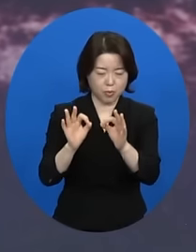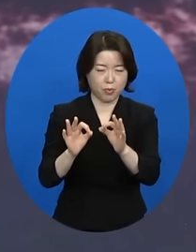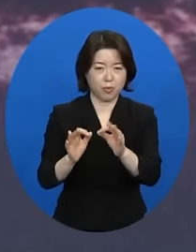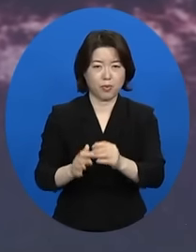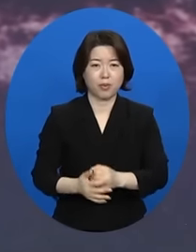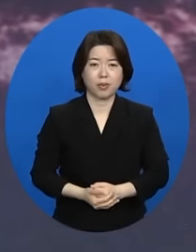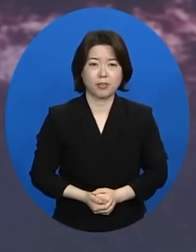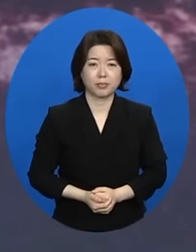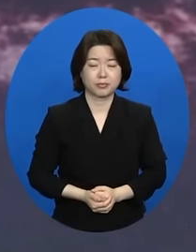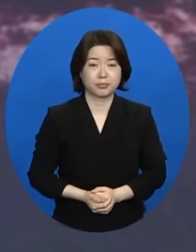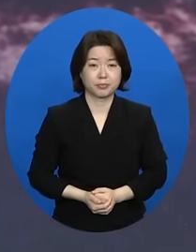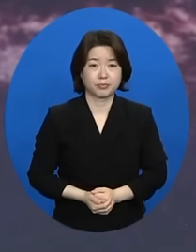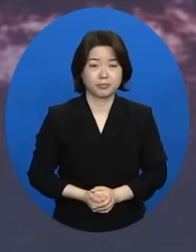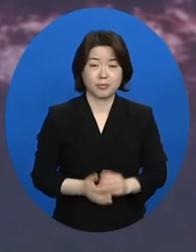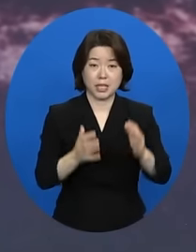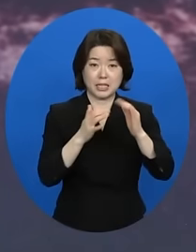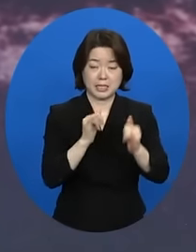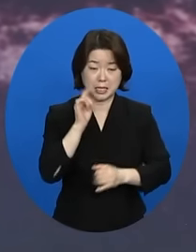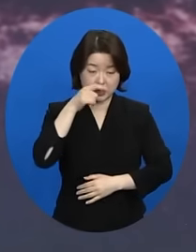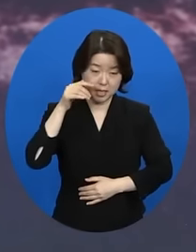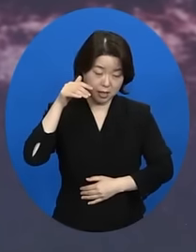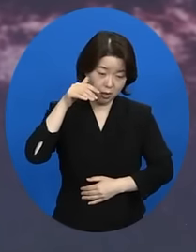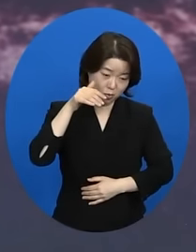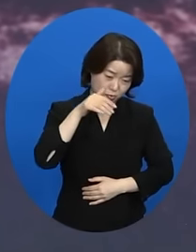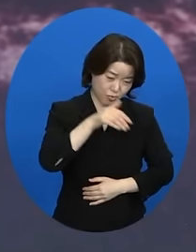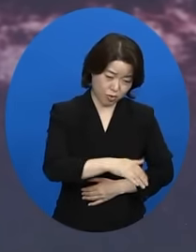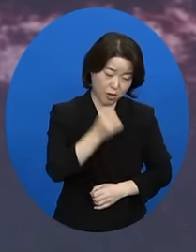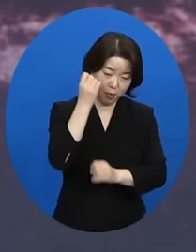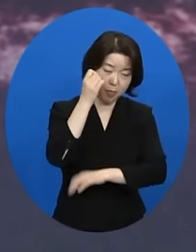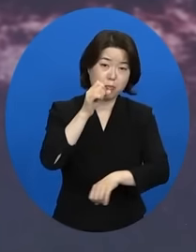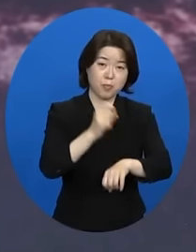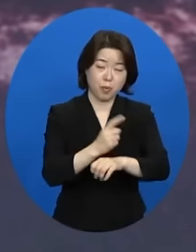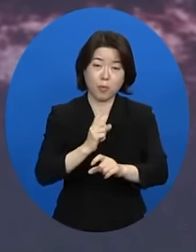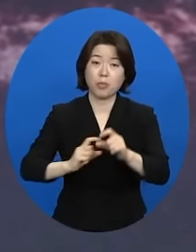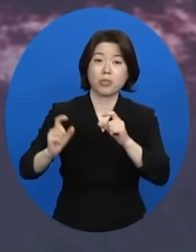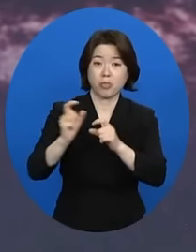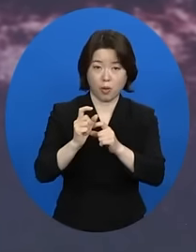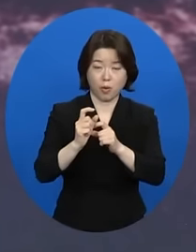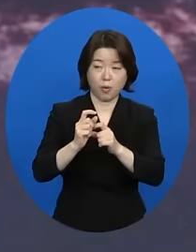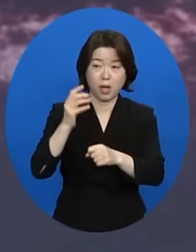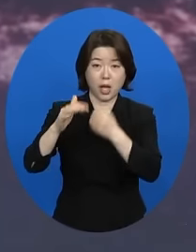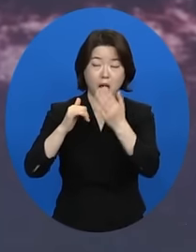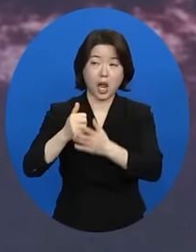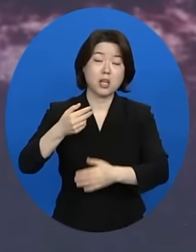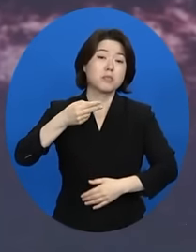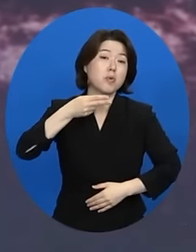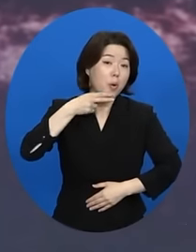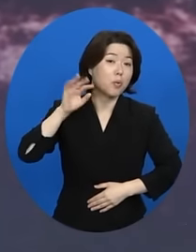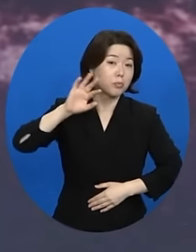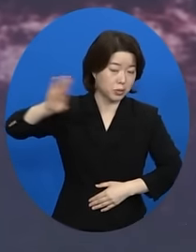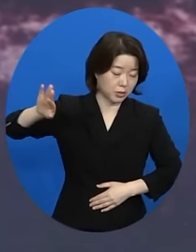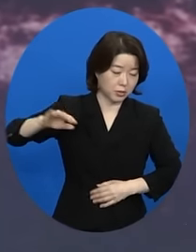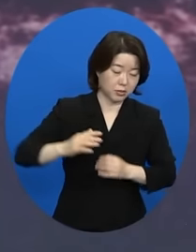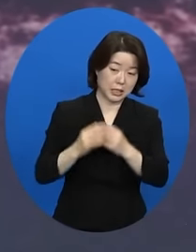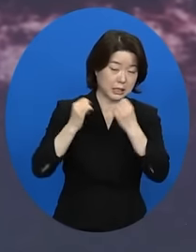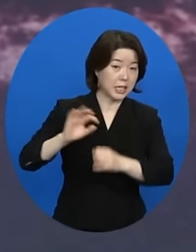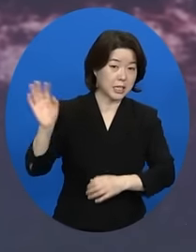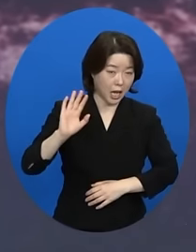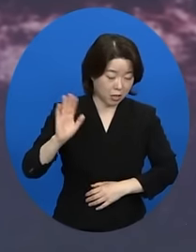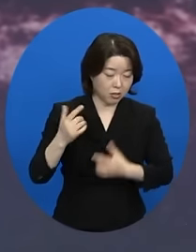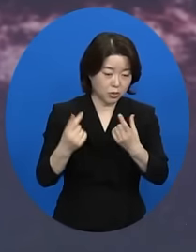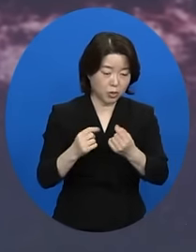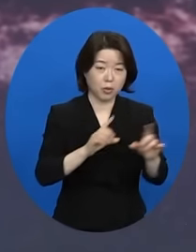그래요. 그러니까 인간의 타락한 본성에 더하여서 하나님이 마치 없이, 하나님 안 계신 것처럼